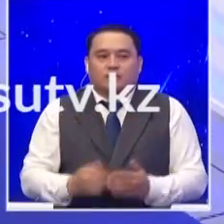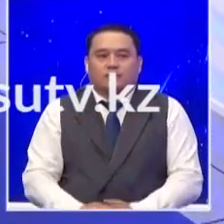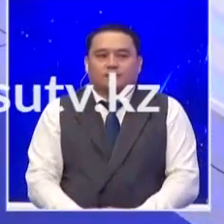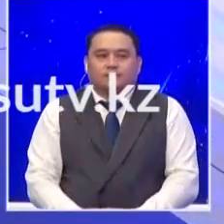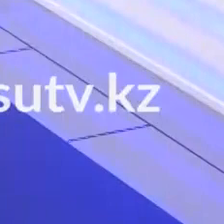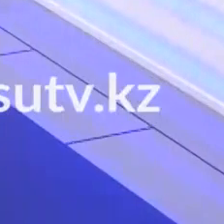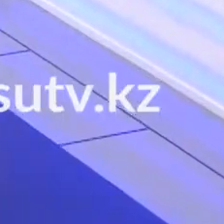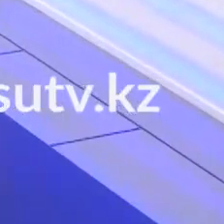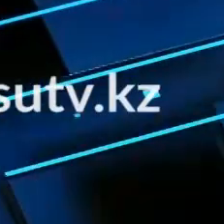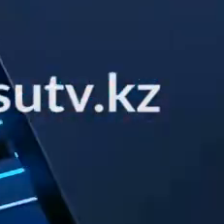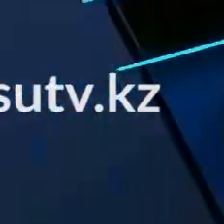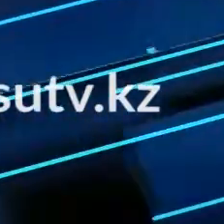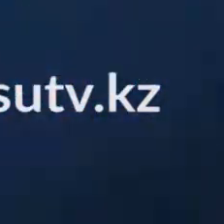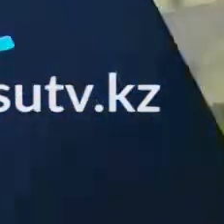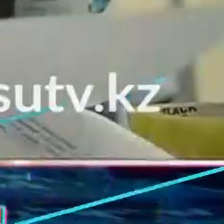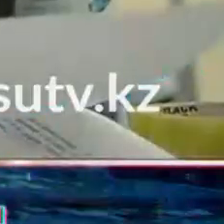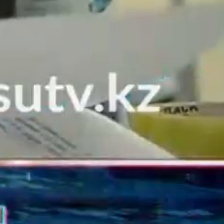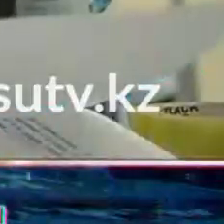выпуске.